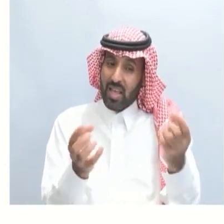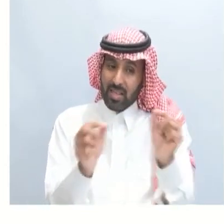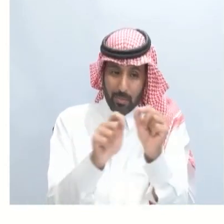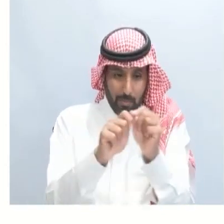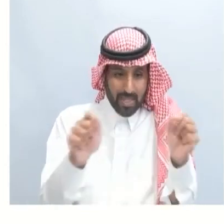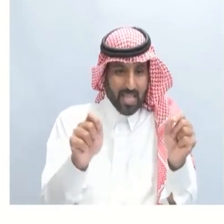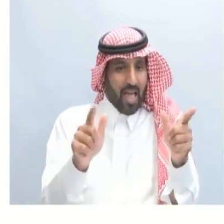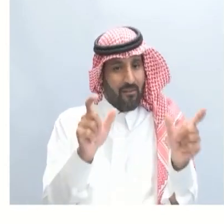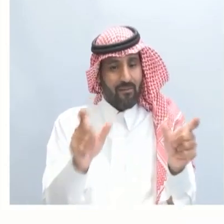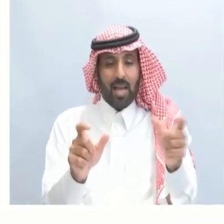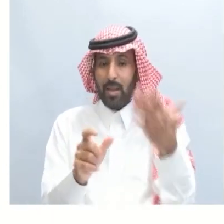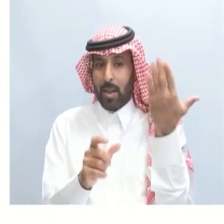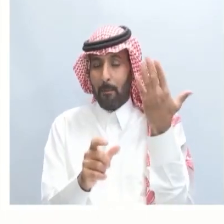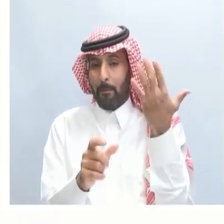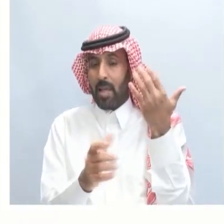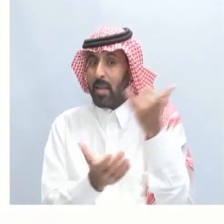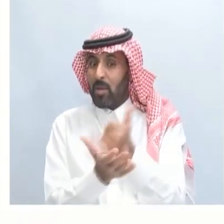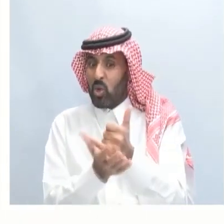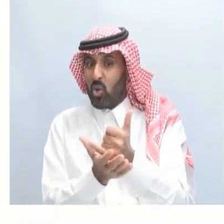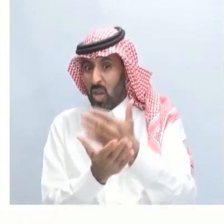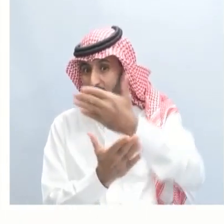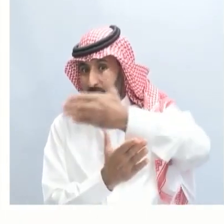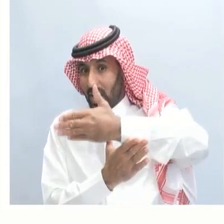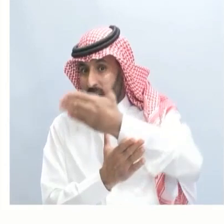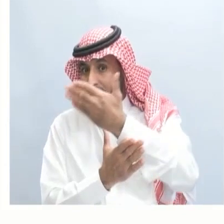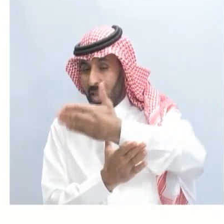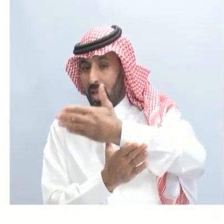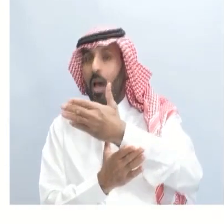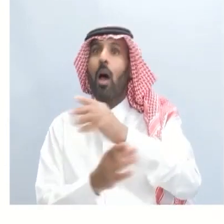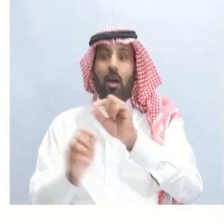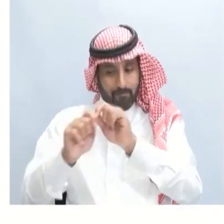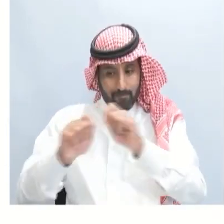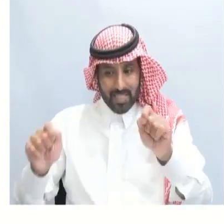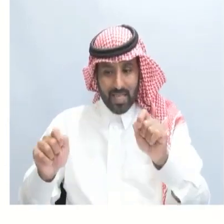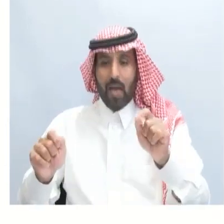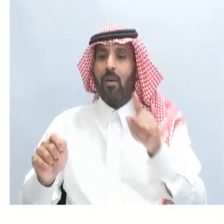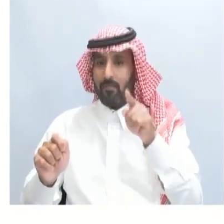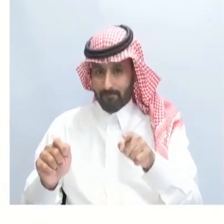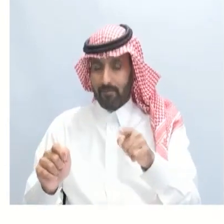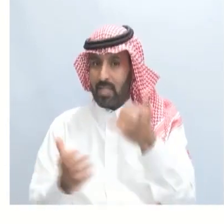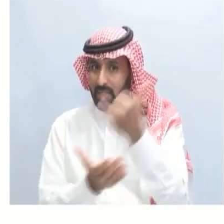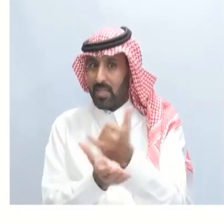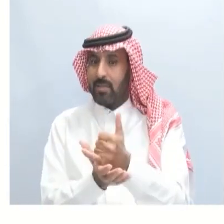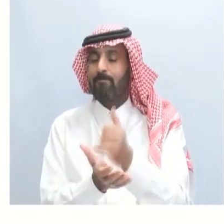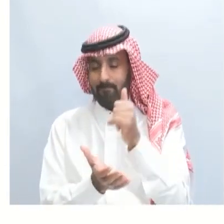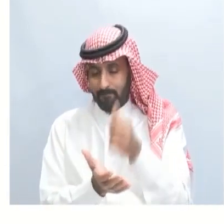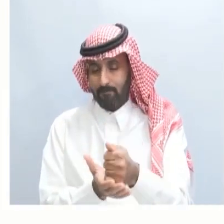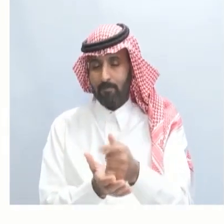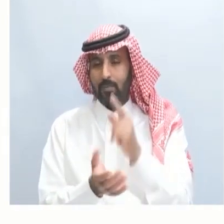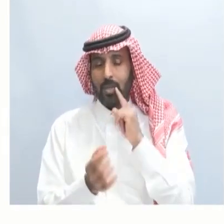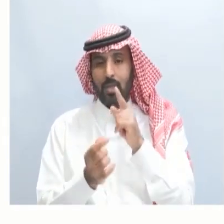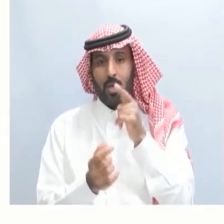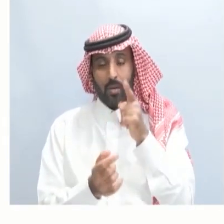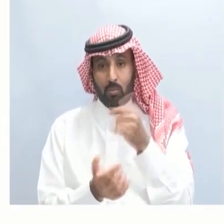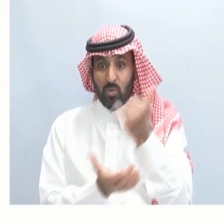المسؤول عن الاتزان لنكمل هل تتوقع ان المسافات ايضا مسؤوله عن الزان طبعا حتى المسافات